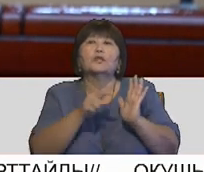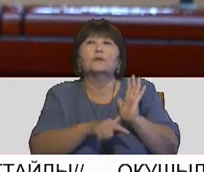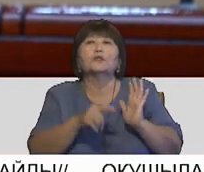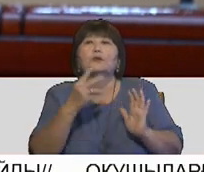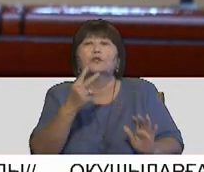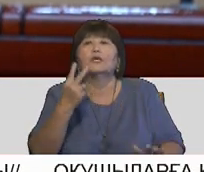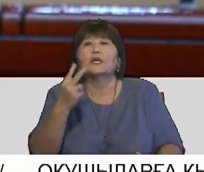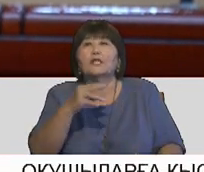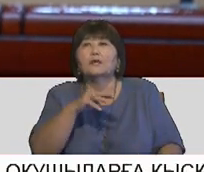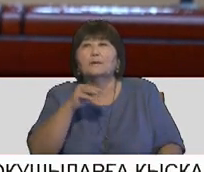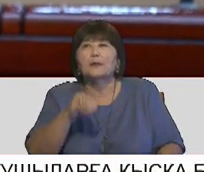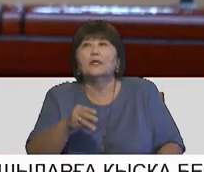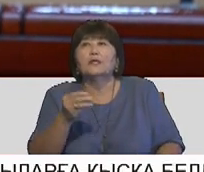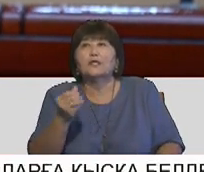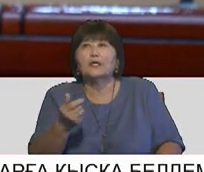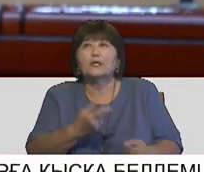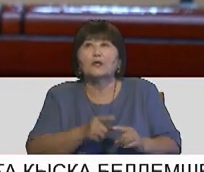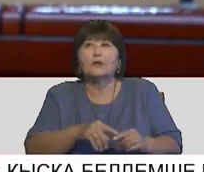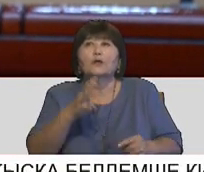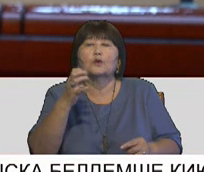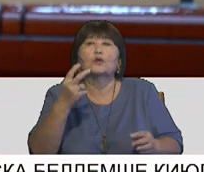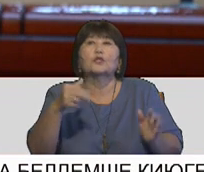138 671 200 теңге. Нысаналы даму трансферттері